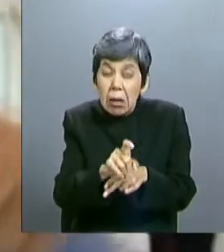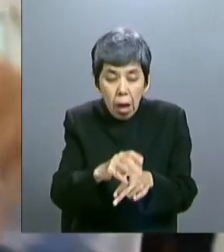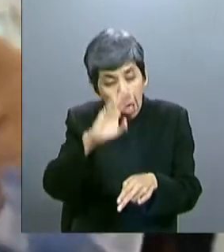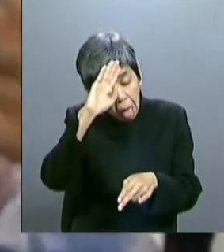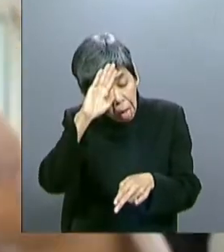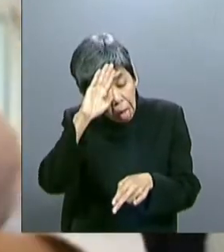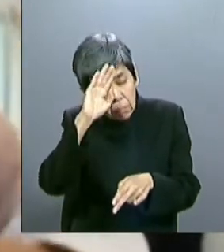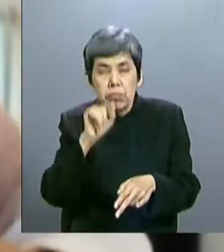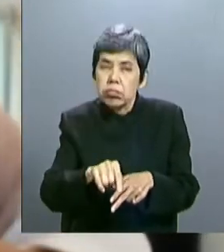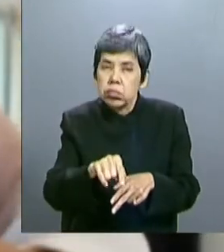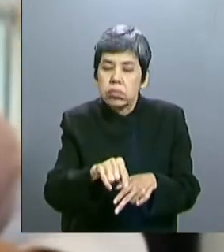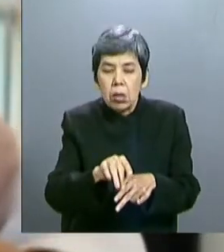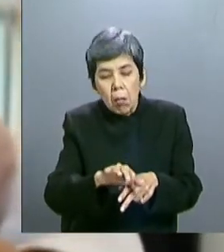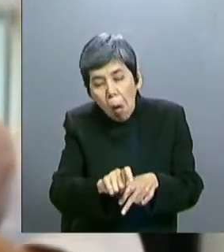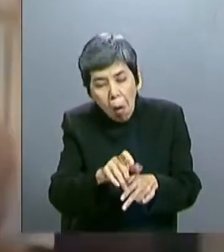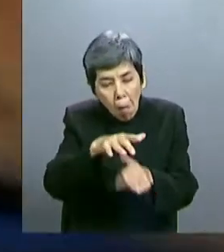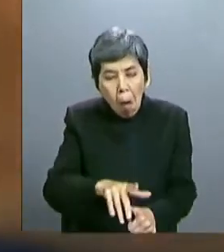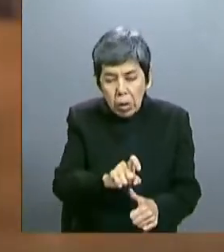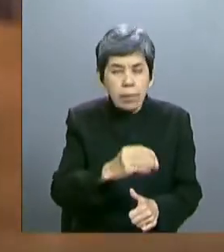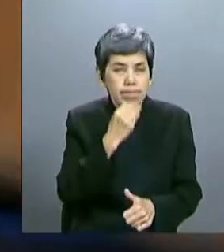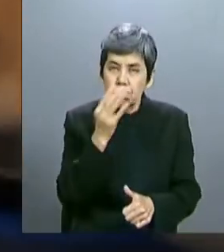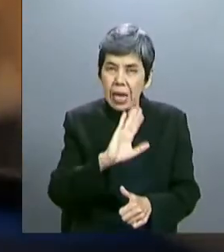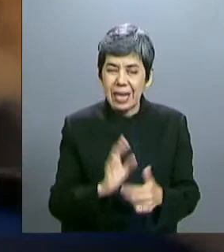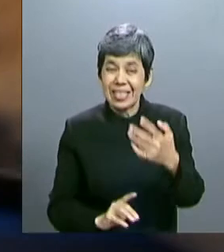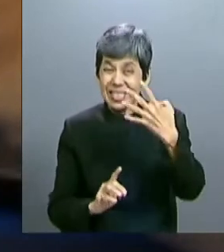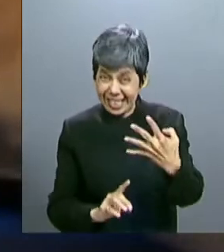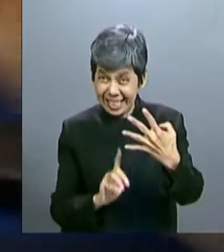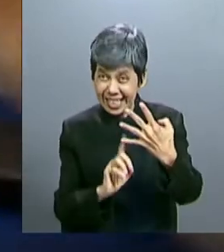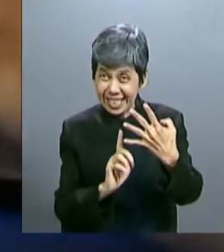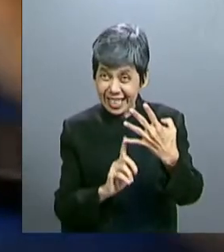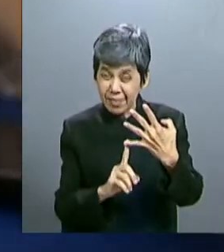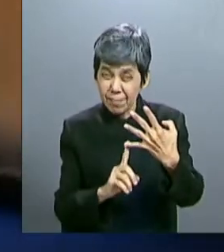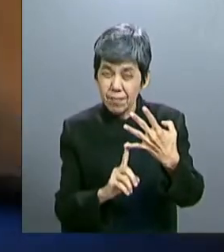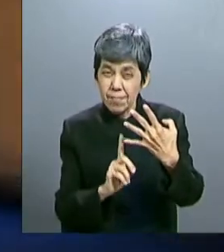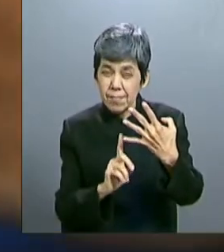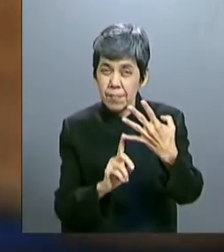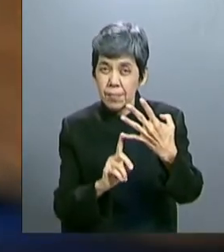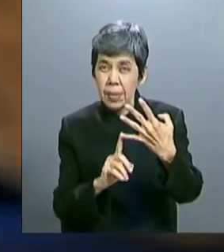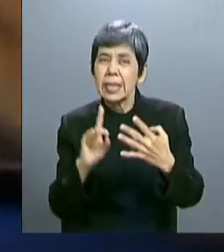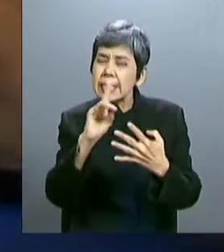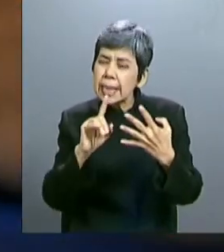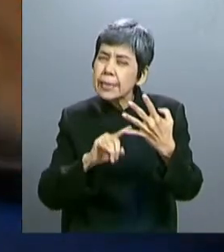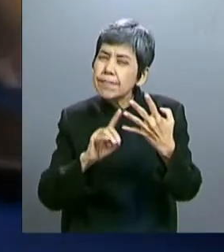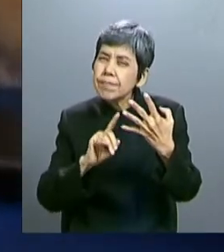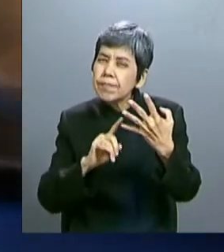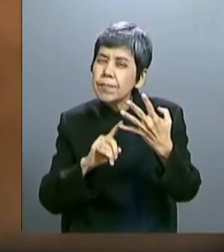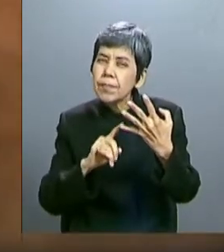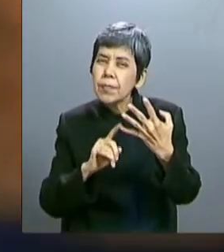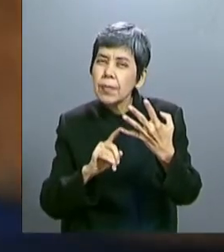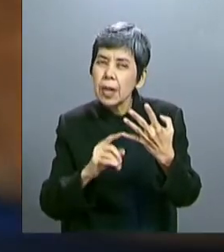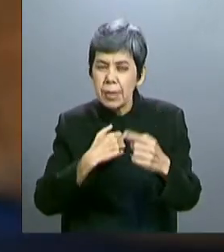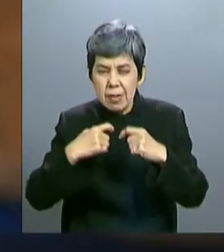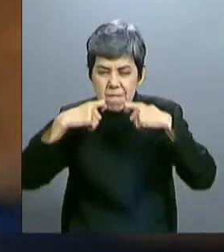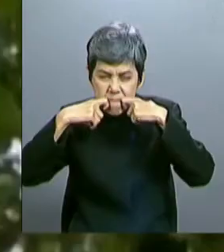หรือถูกทรมานจนตายอย่างที่สี่นะคะก็คือสัตว์ที่มีกรงที่มีเขี้ย